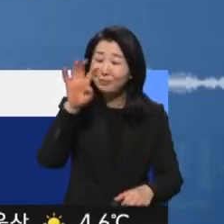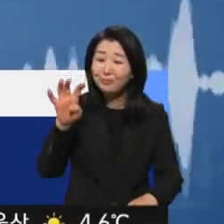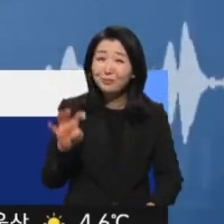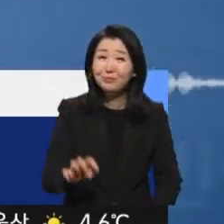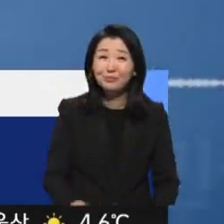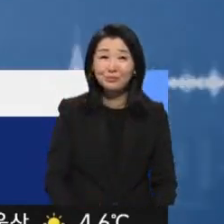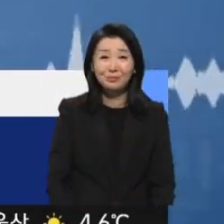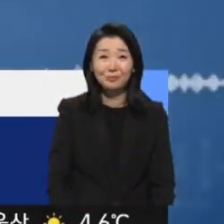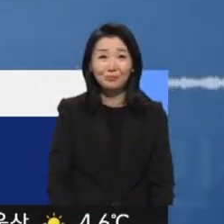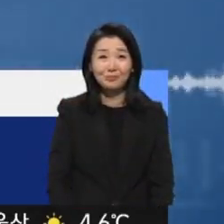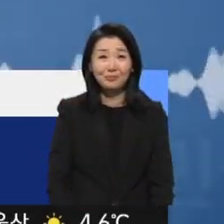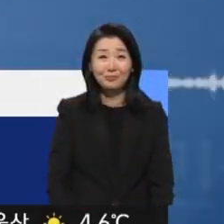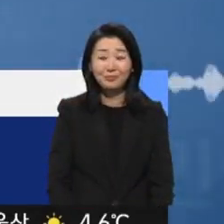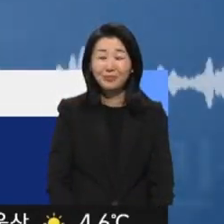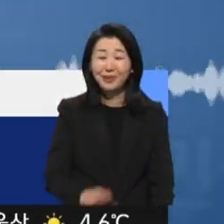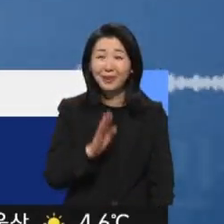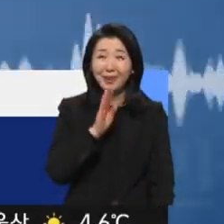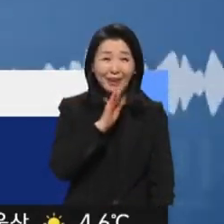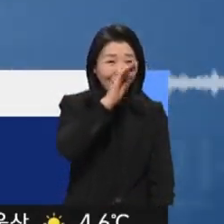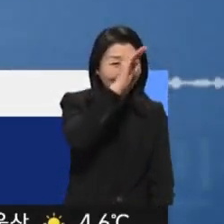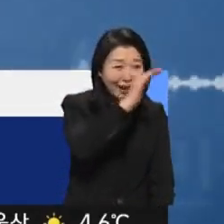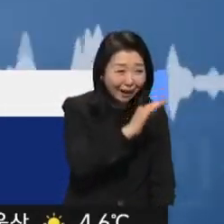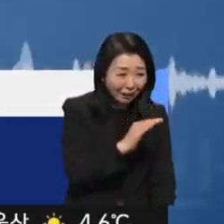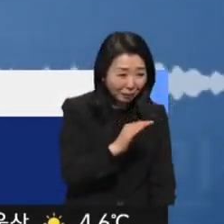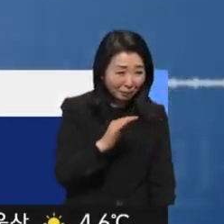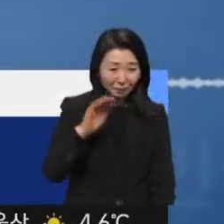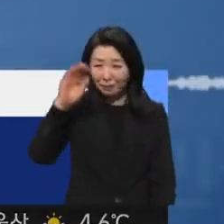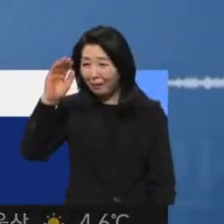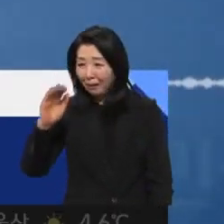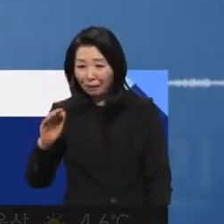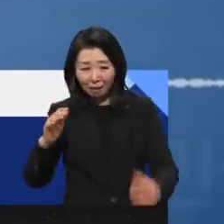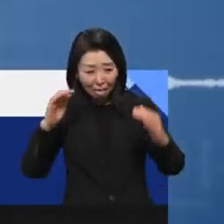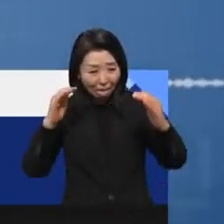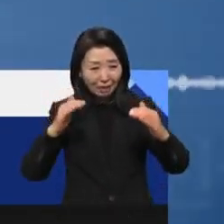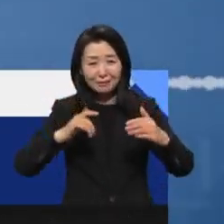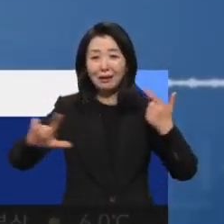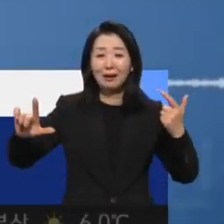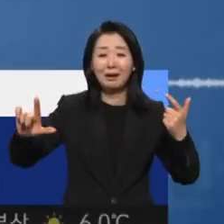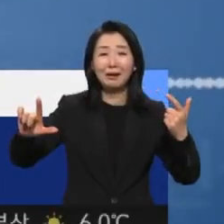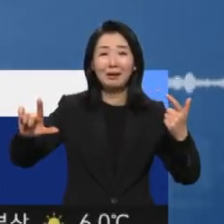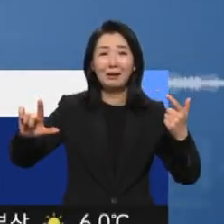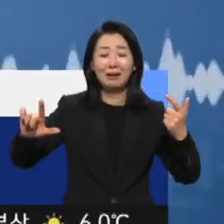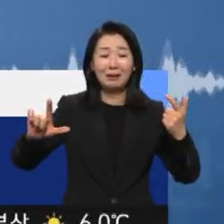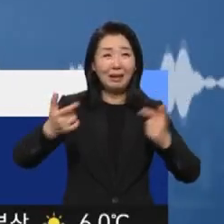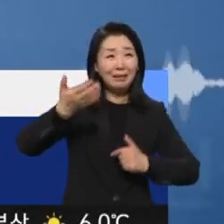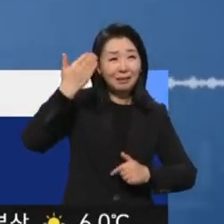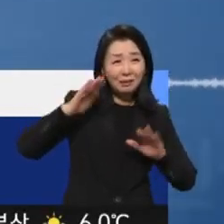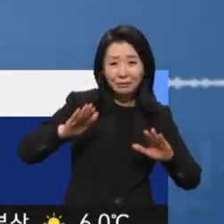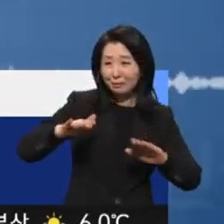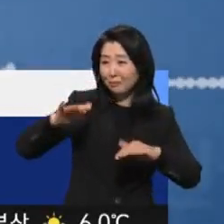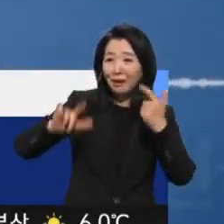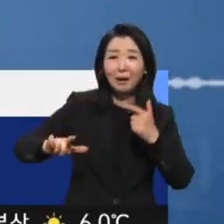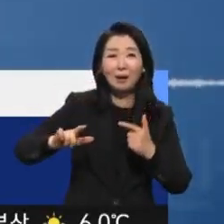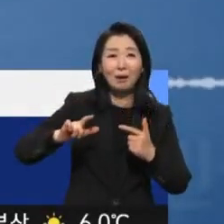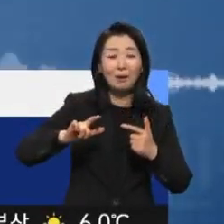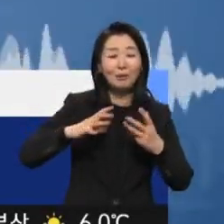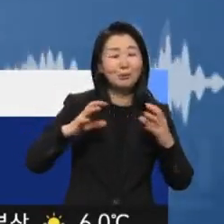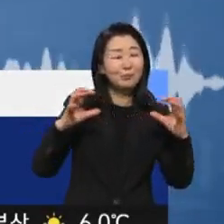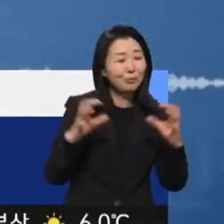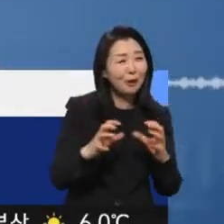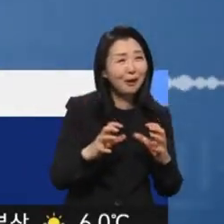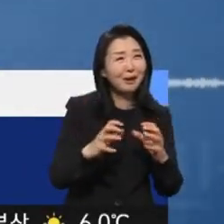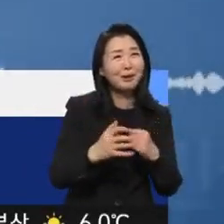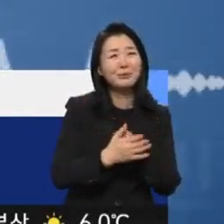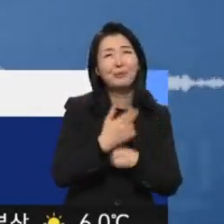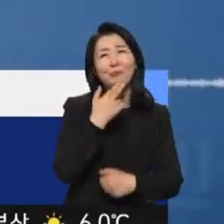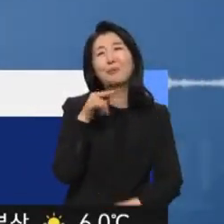그래서 좀 앞뒤가 안 맞는 과거 행적과 현재 모습이 앞뒤가 안 맞는 국민통합에는 전혀 도움이 되지 않는 그런